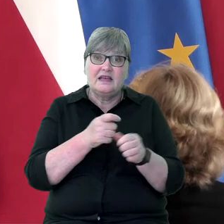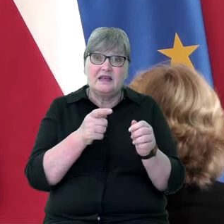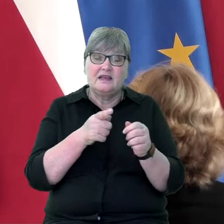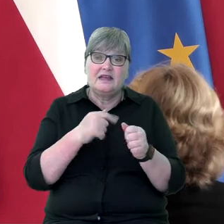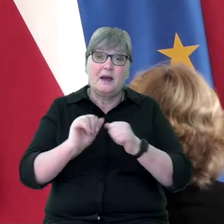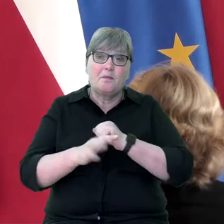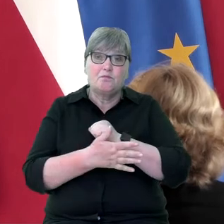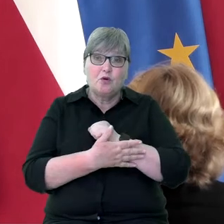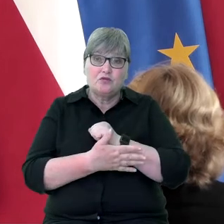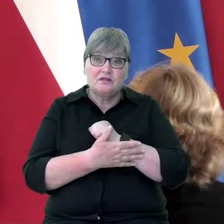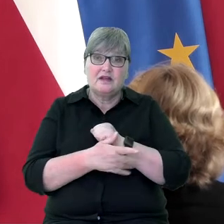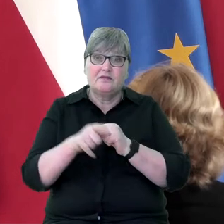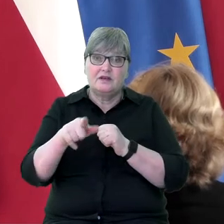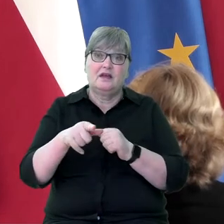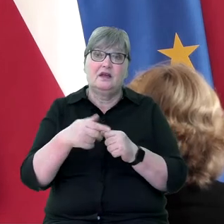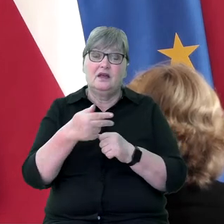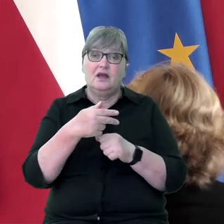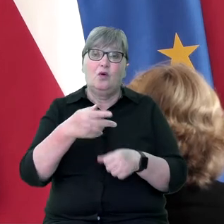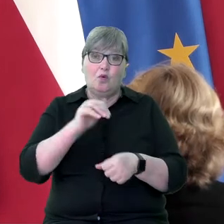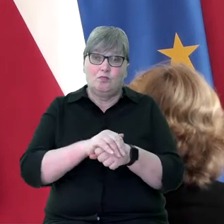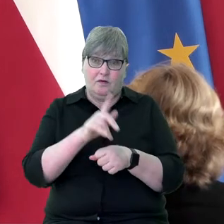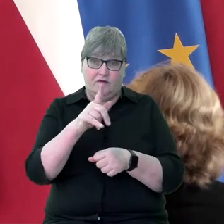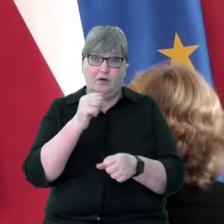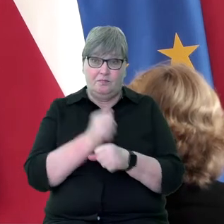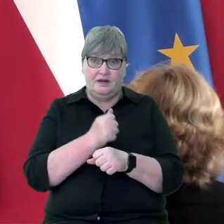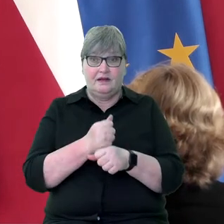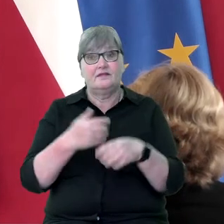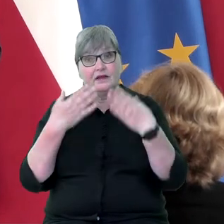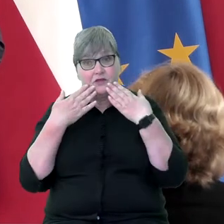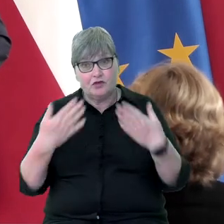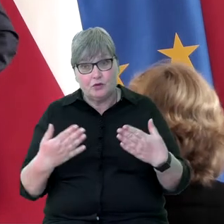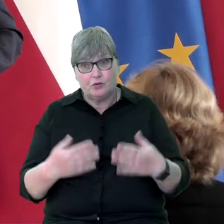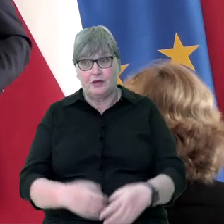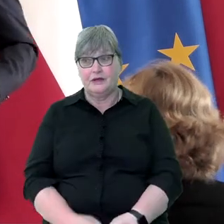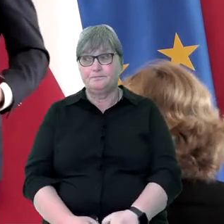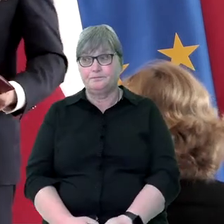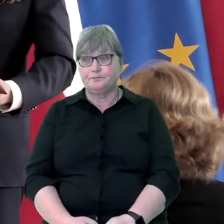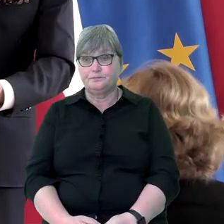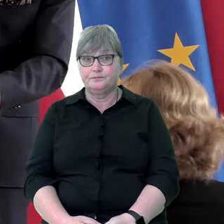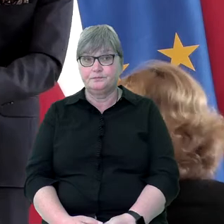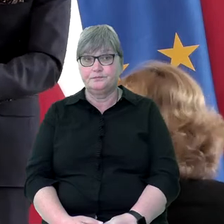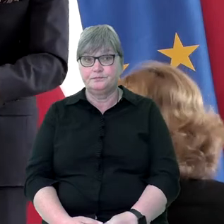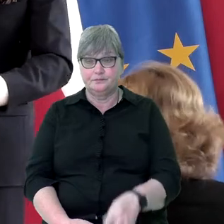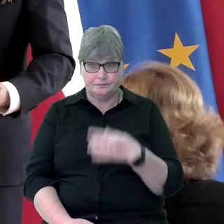podstawie umowy o pracę. Dziękuję Państwu za uwagę.